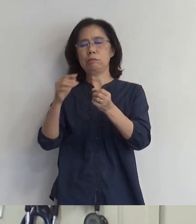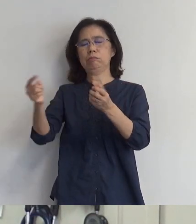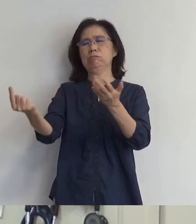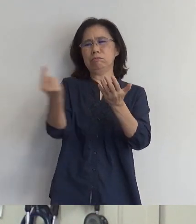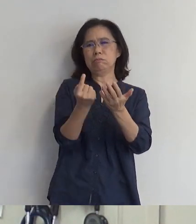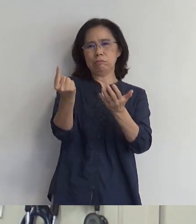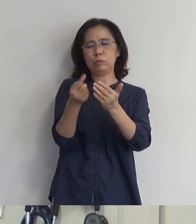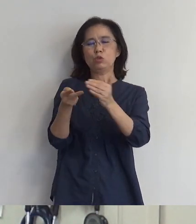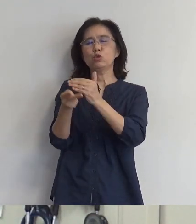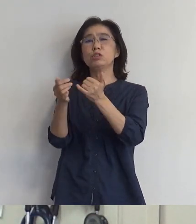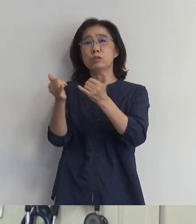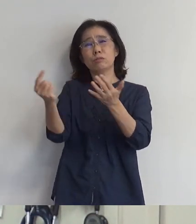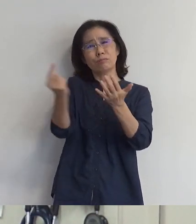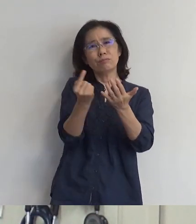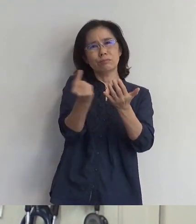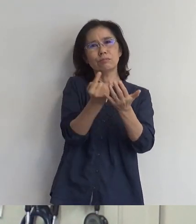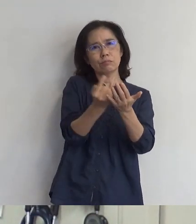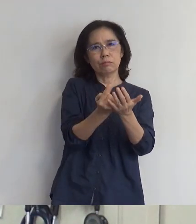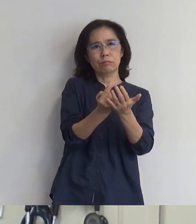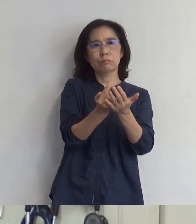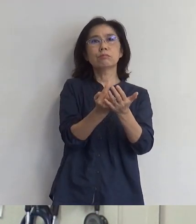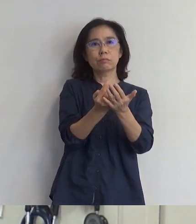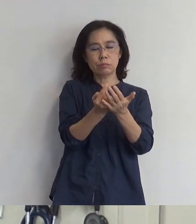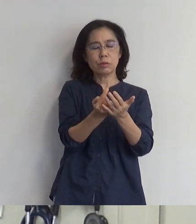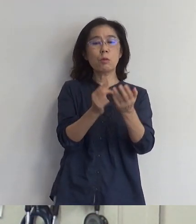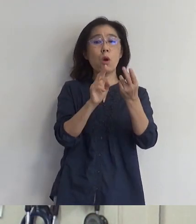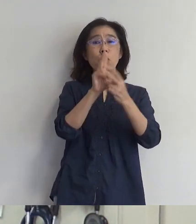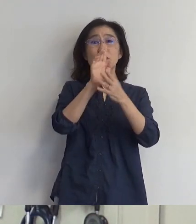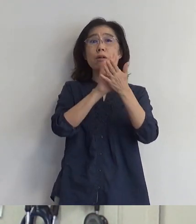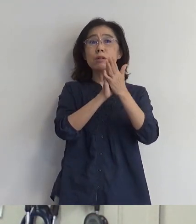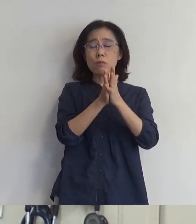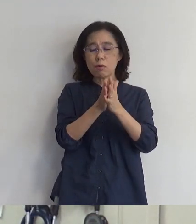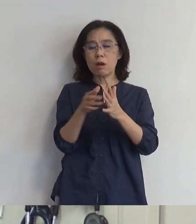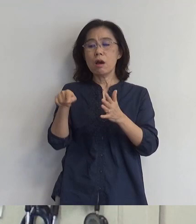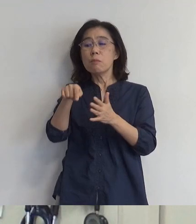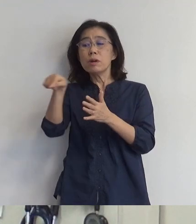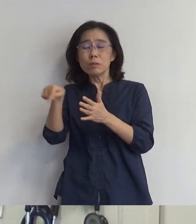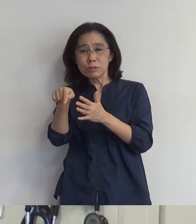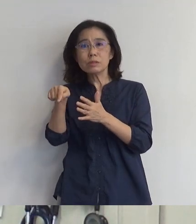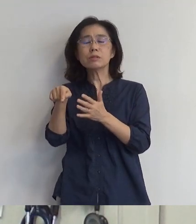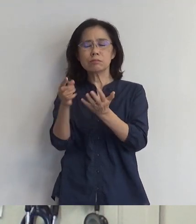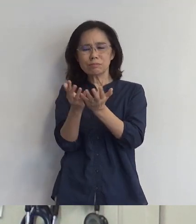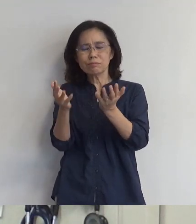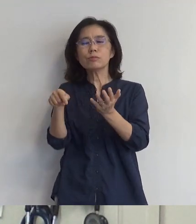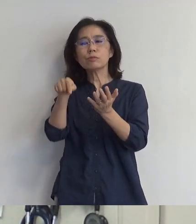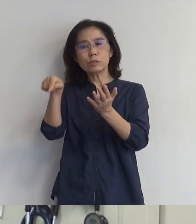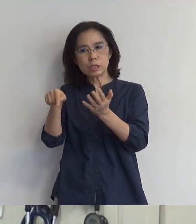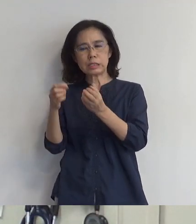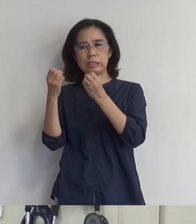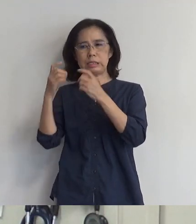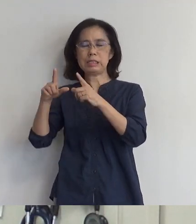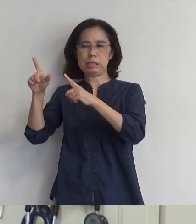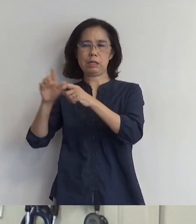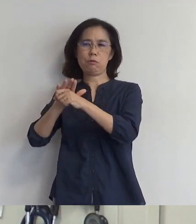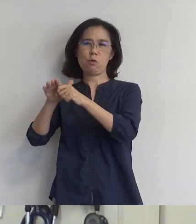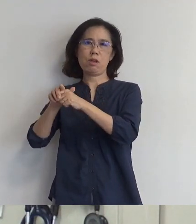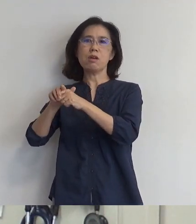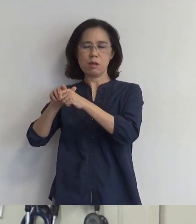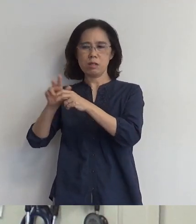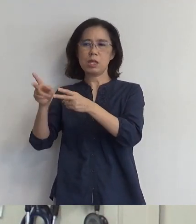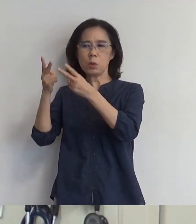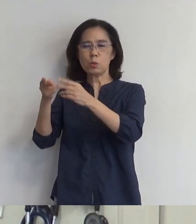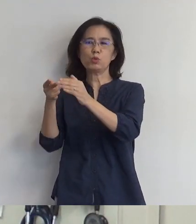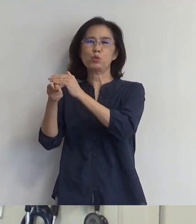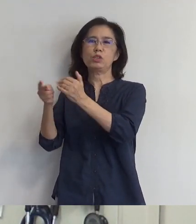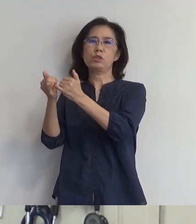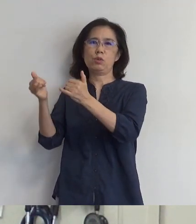。沖縄県はこの右手に新型コロナの入院患者を受け入れることにしました。そう